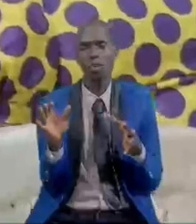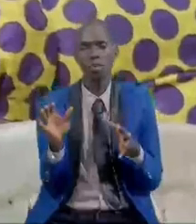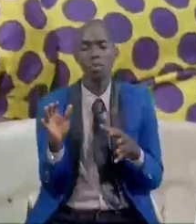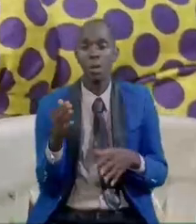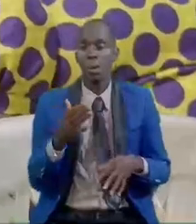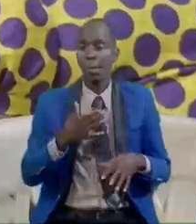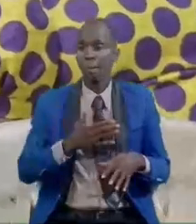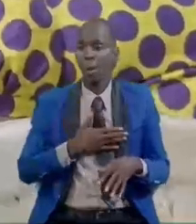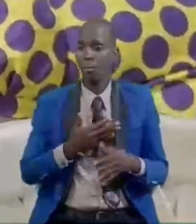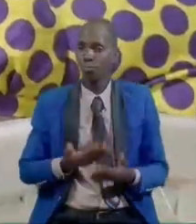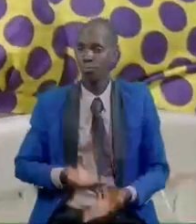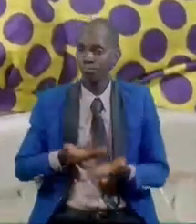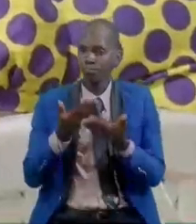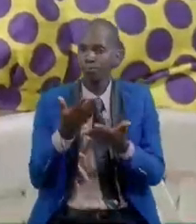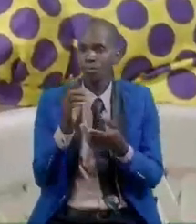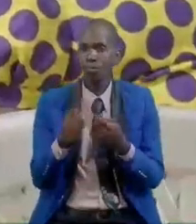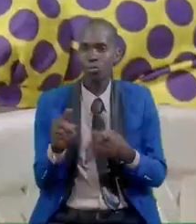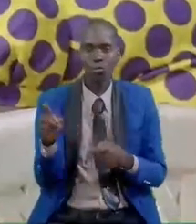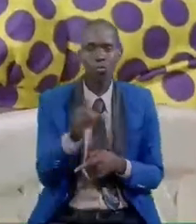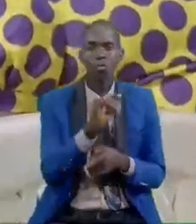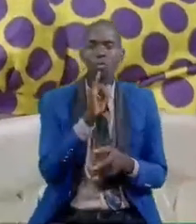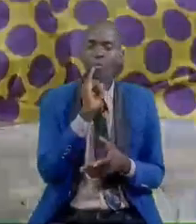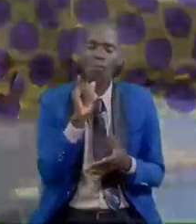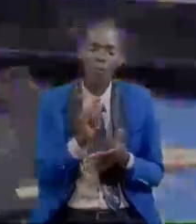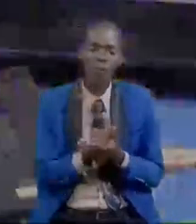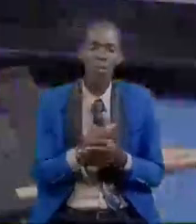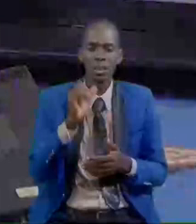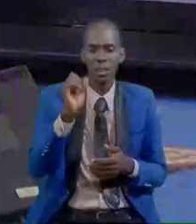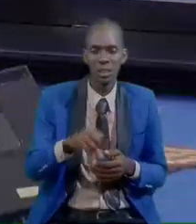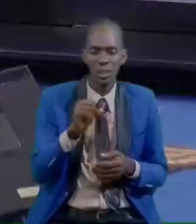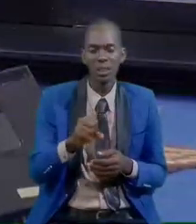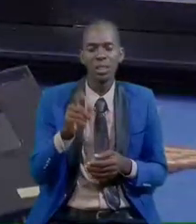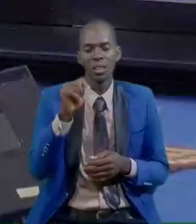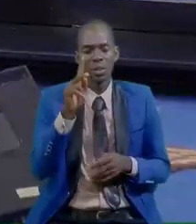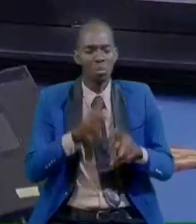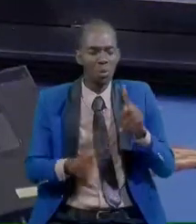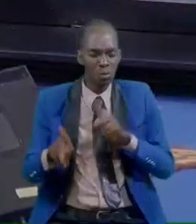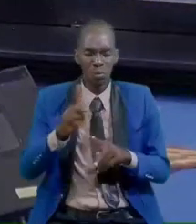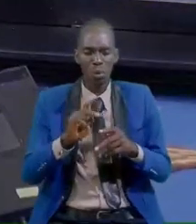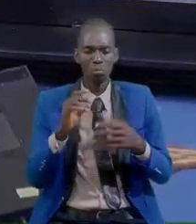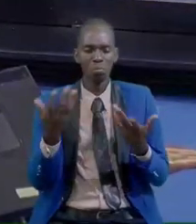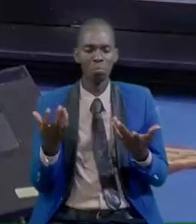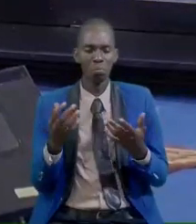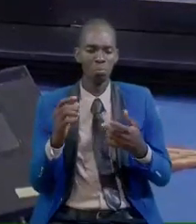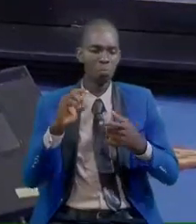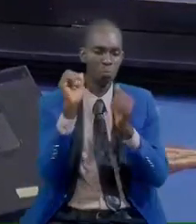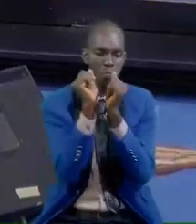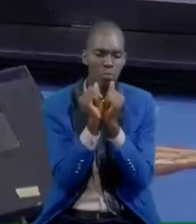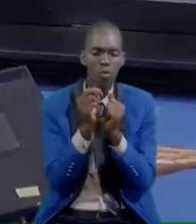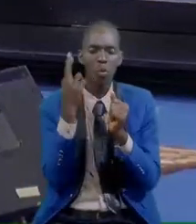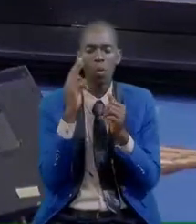Ma soumission à toi, c'est que même si leurs liens furent rompus, ils n'ont pas manifesté cela. Ils n'ont